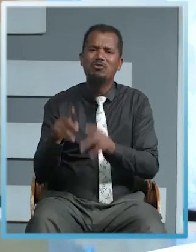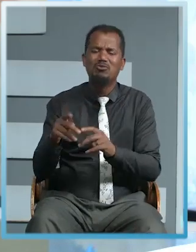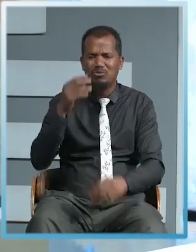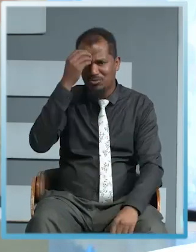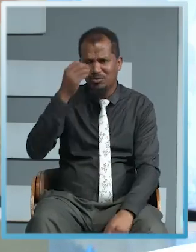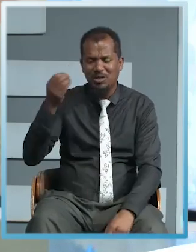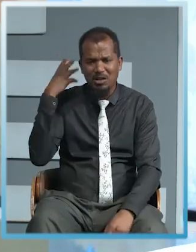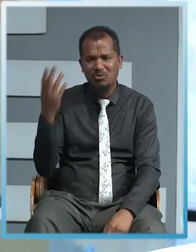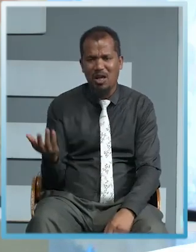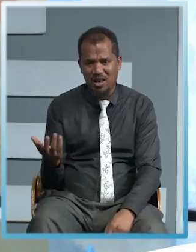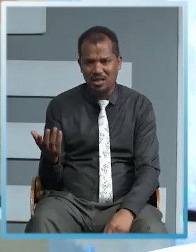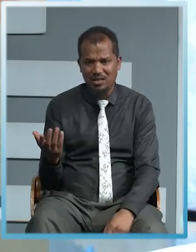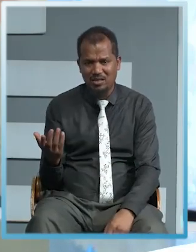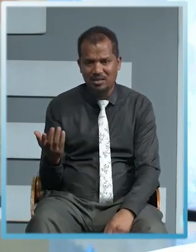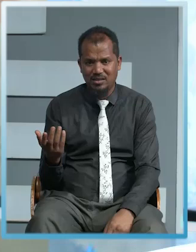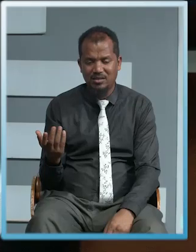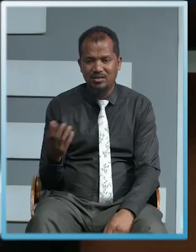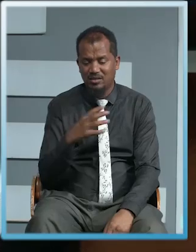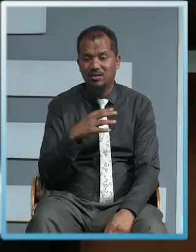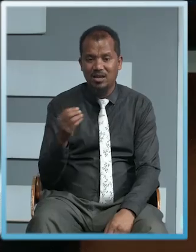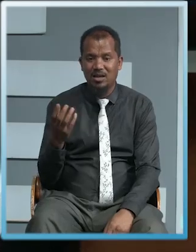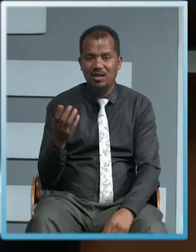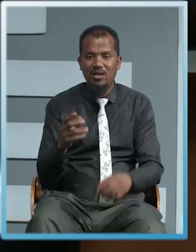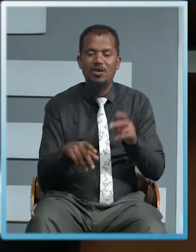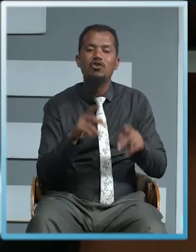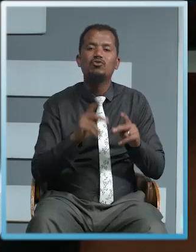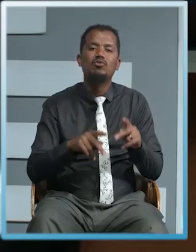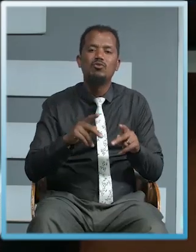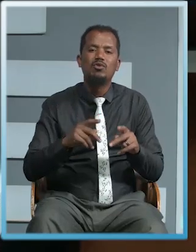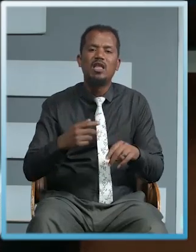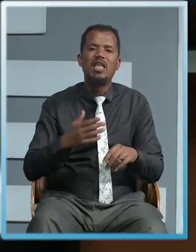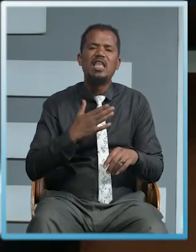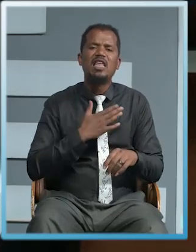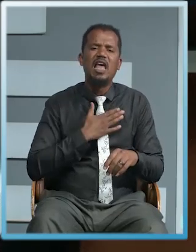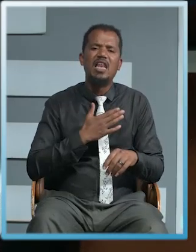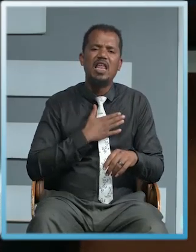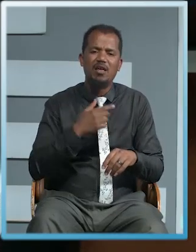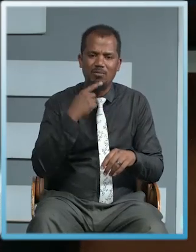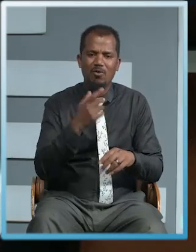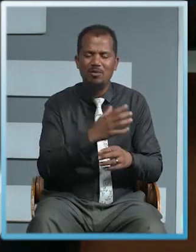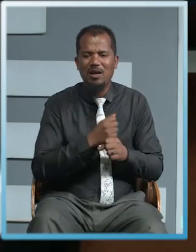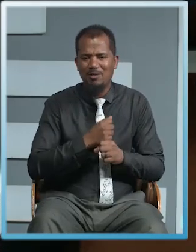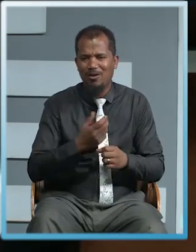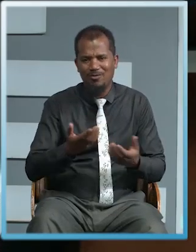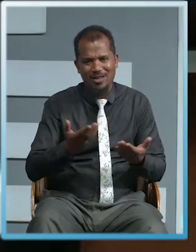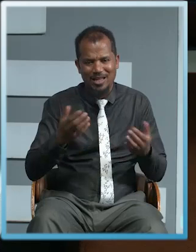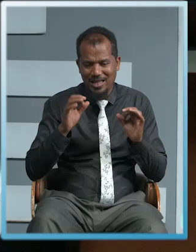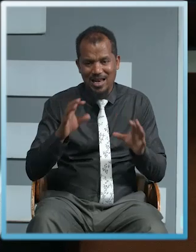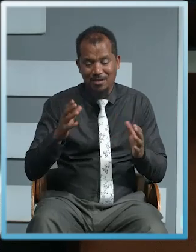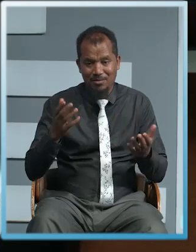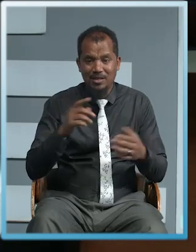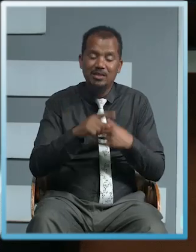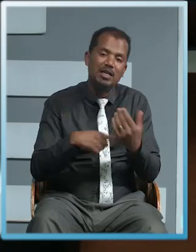حزبوی ایرسوال نادامو حزبوی اینی بلو میکابلو مکتینو ترونیانو